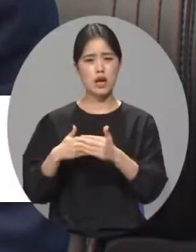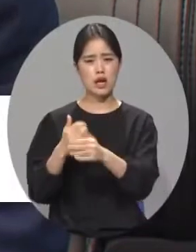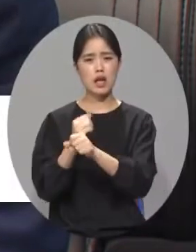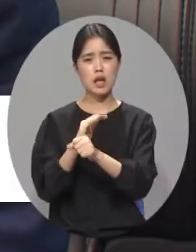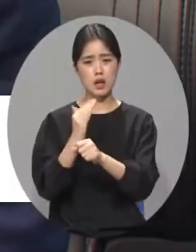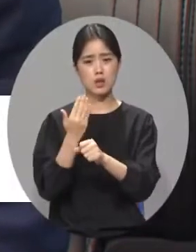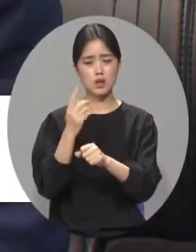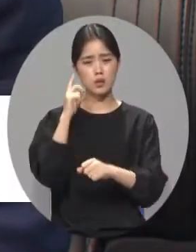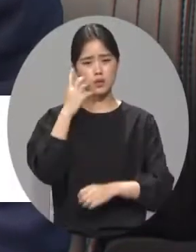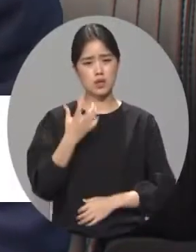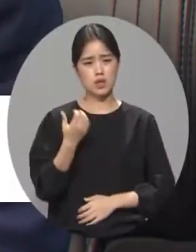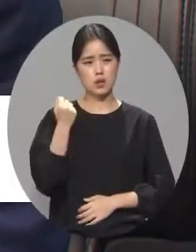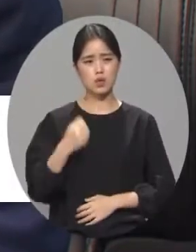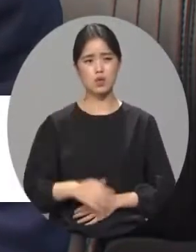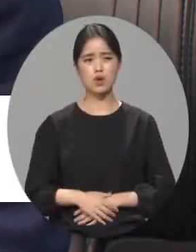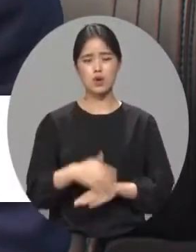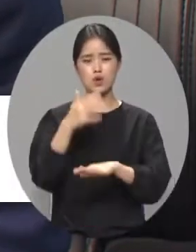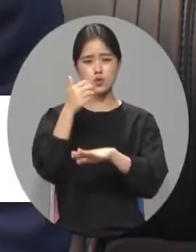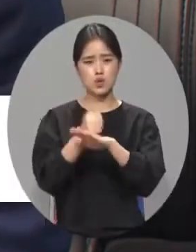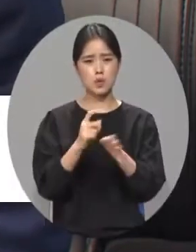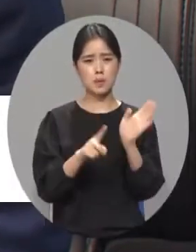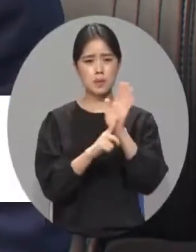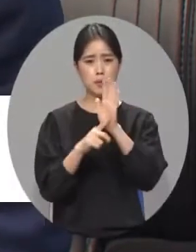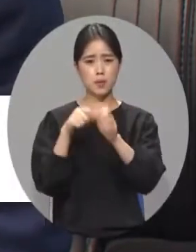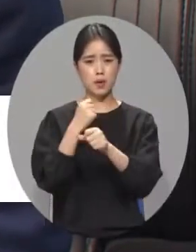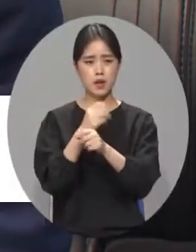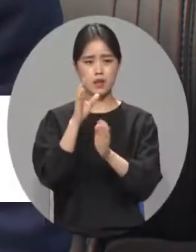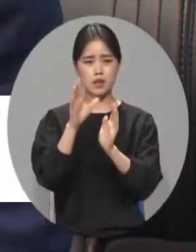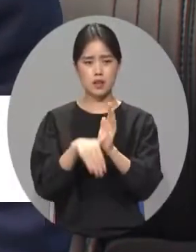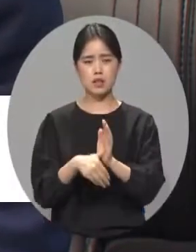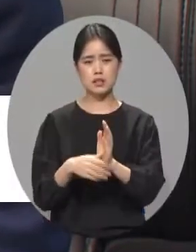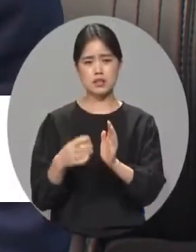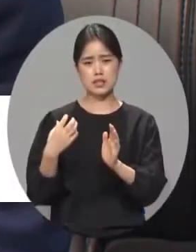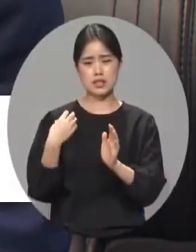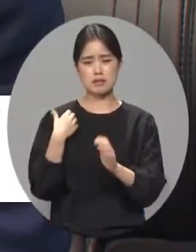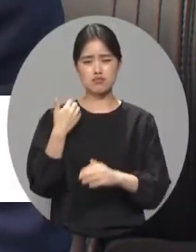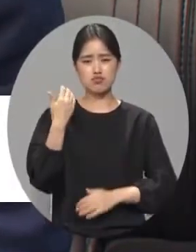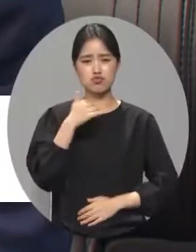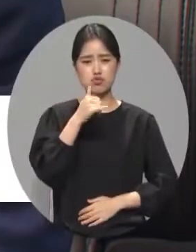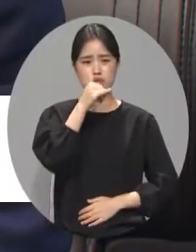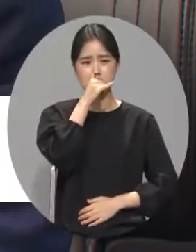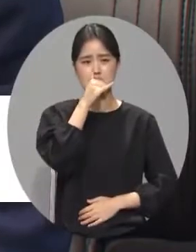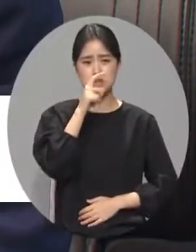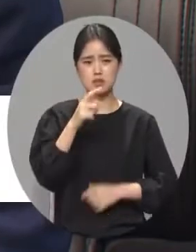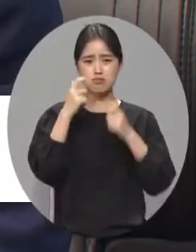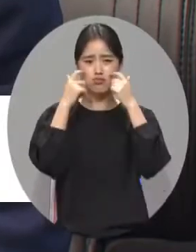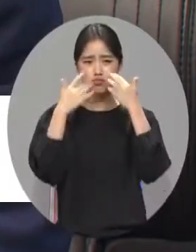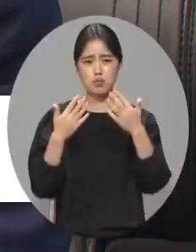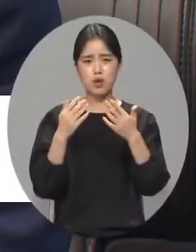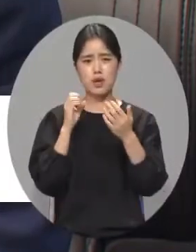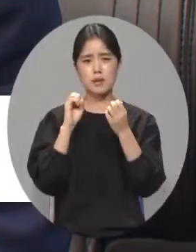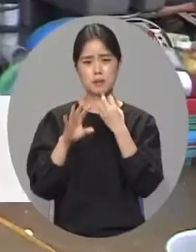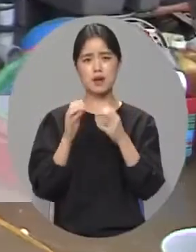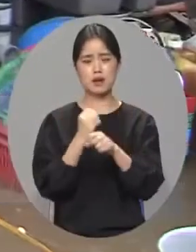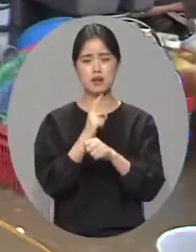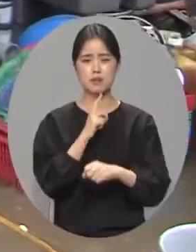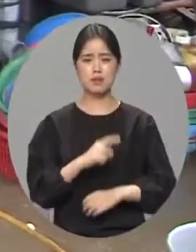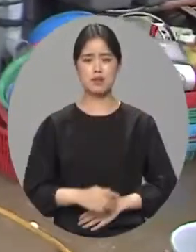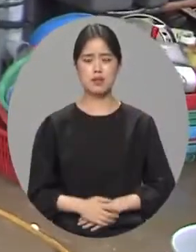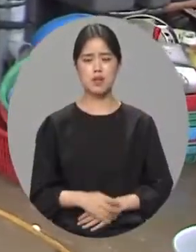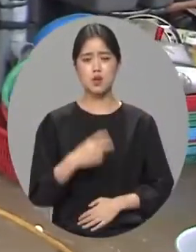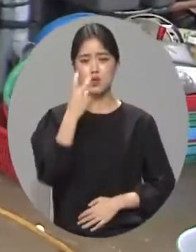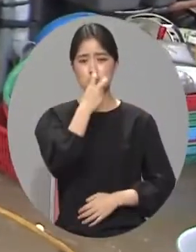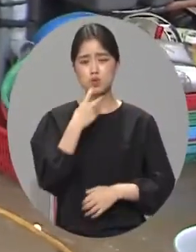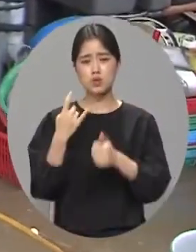된다고 보고요. 최종 발표 시에는 책임 소재의 한계를 분명히 해야 된다고 봅니다.